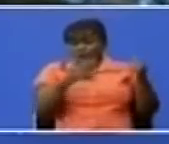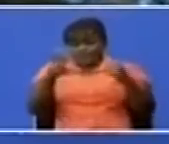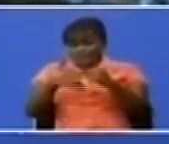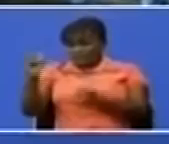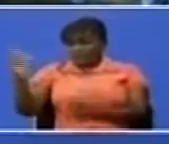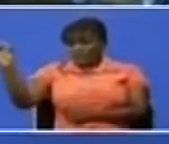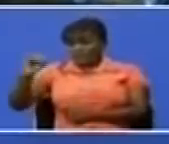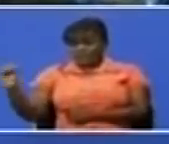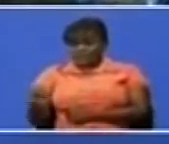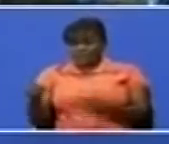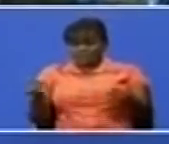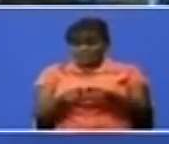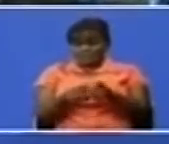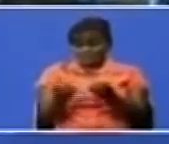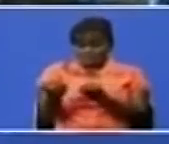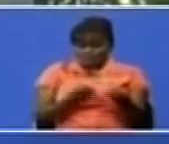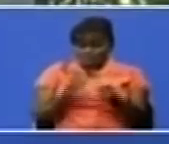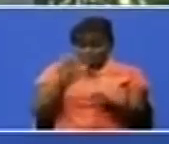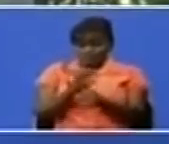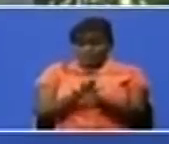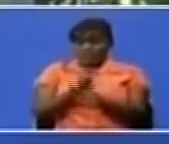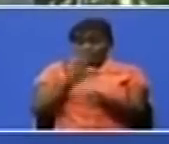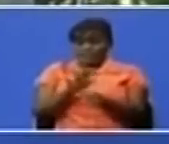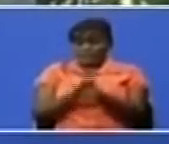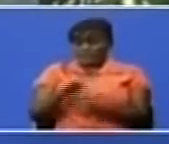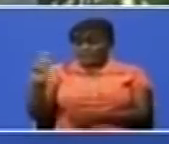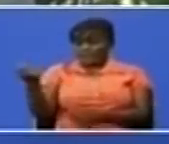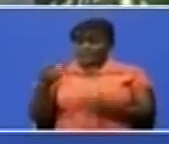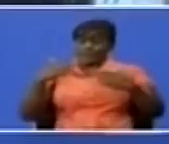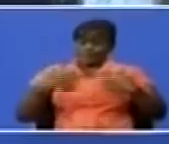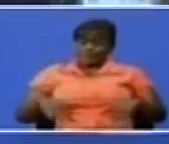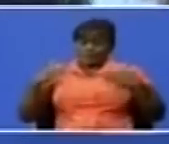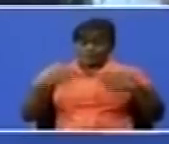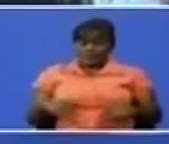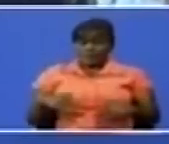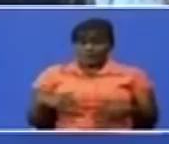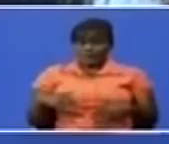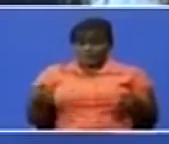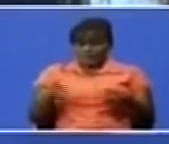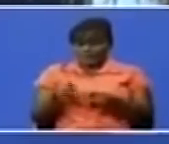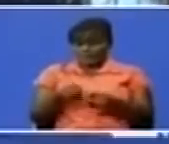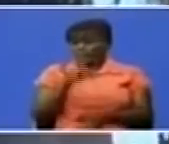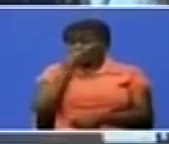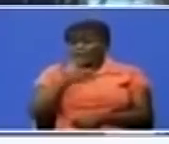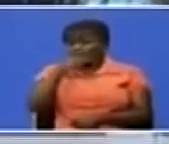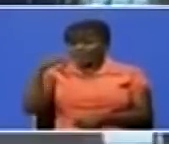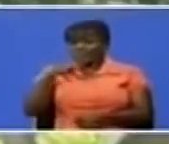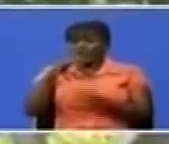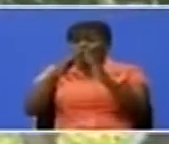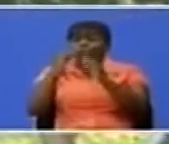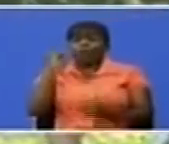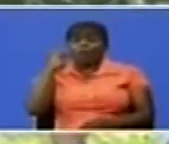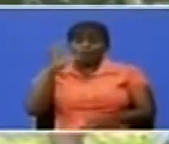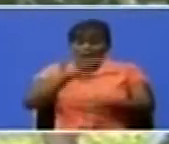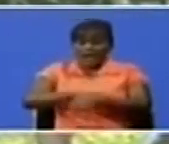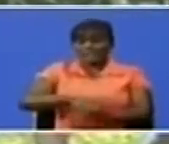80 kwa kiwango kikuu mwaka huu. Wateja wengi wakiwa wa Kenya. Kanyo na hoteli nyumba za kibinafsi pia zimerekodi kupokea wageni kwa